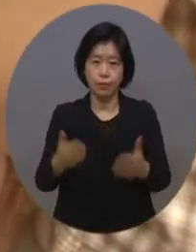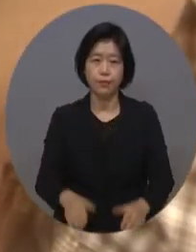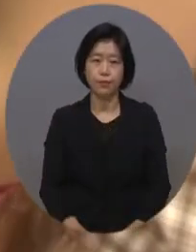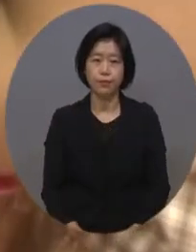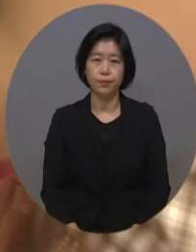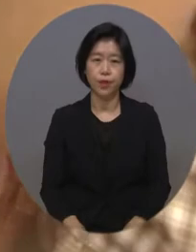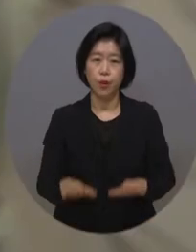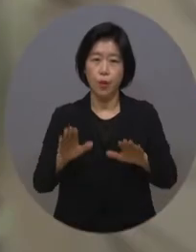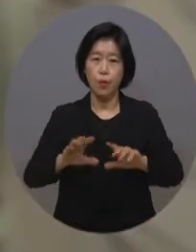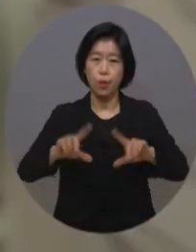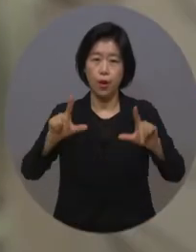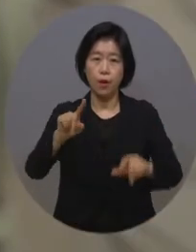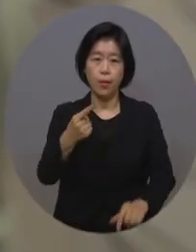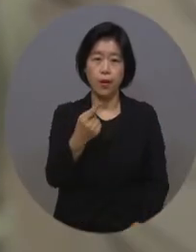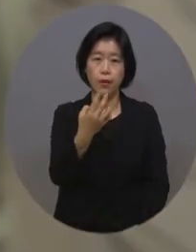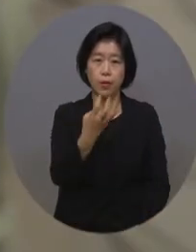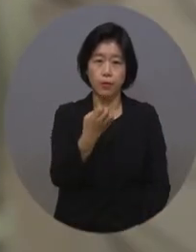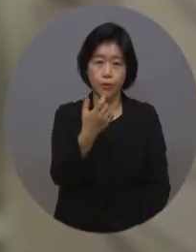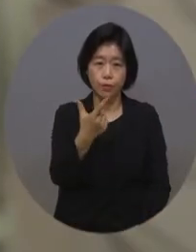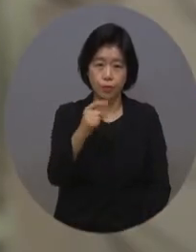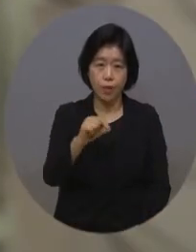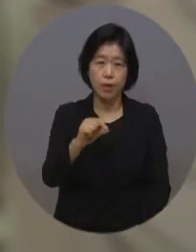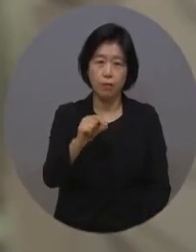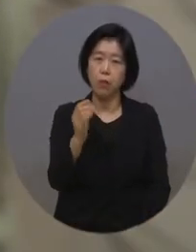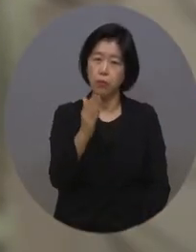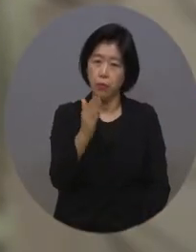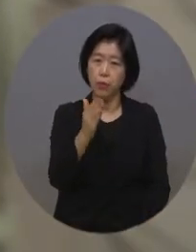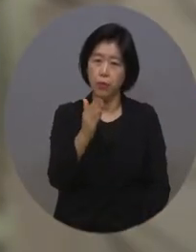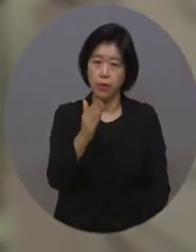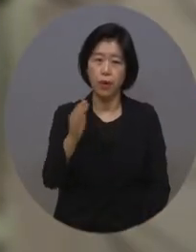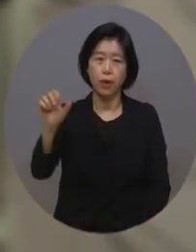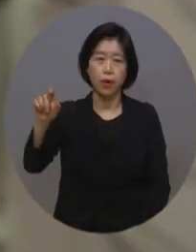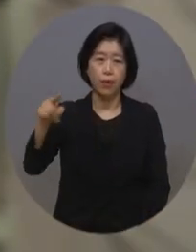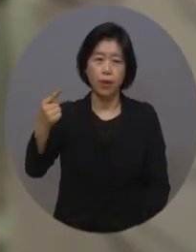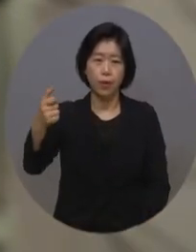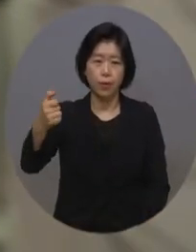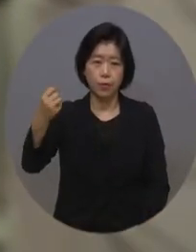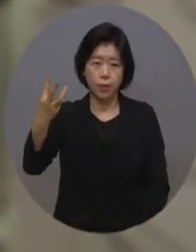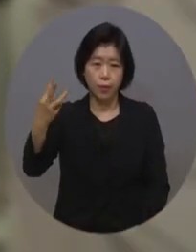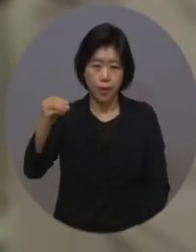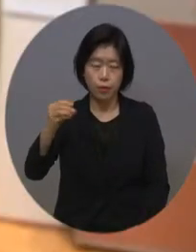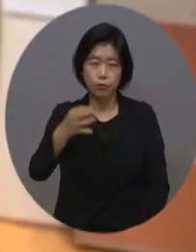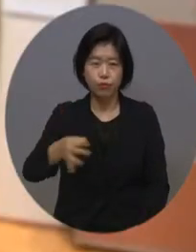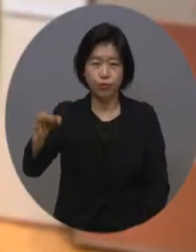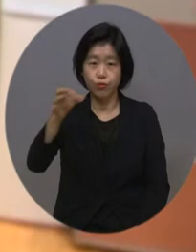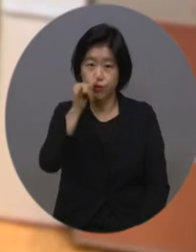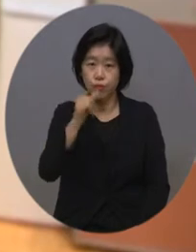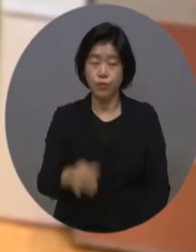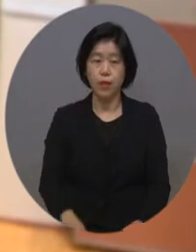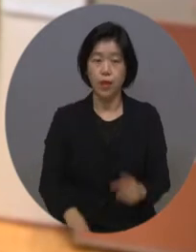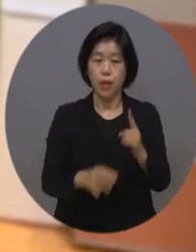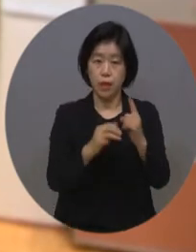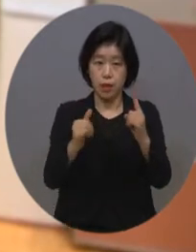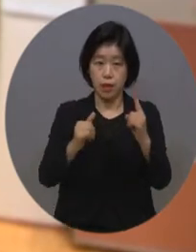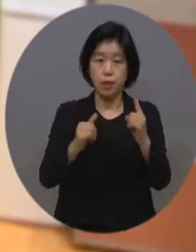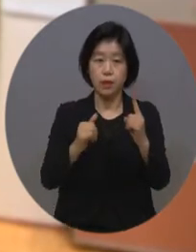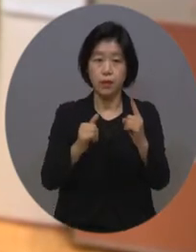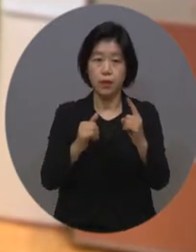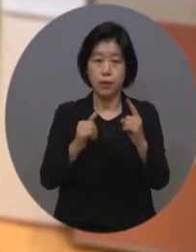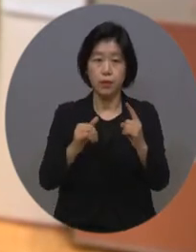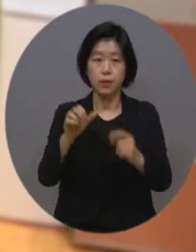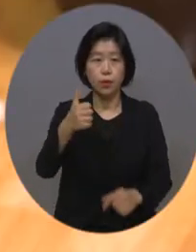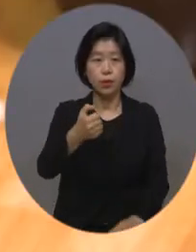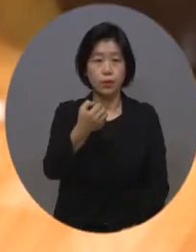올해 146만 2887 원에서 153만 6324 원으로 1인 가구는 548,000